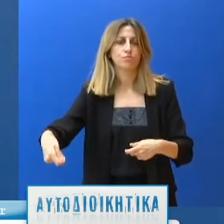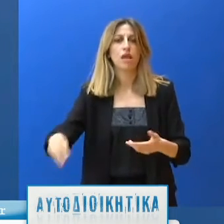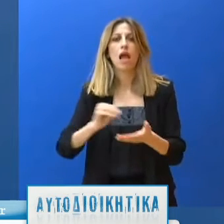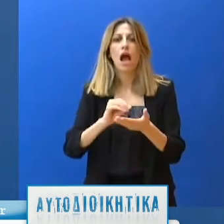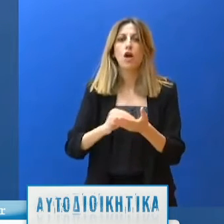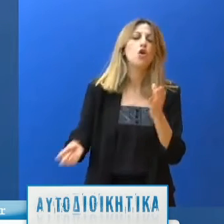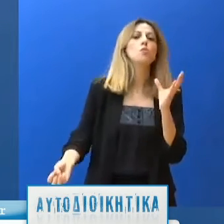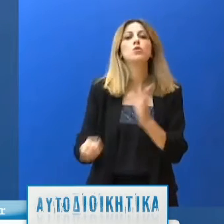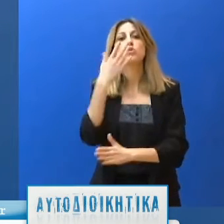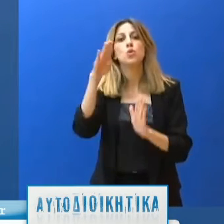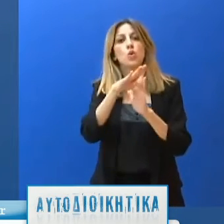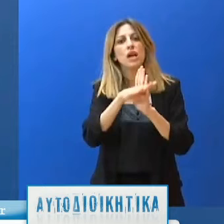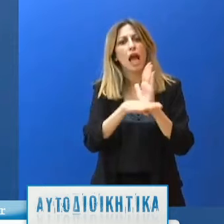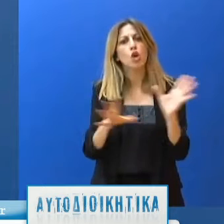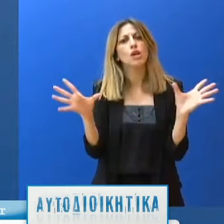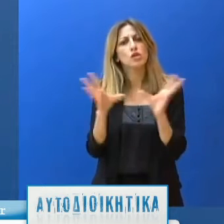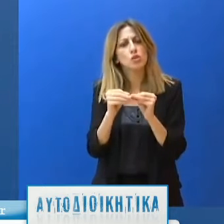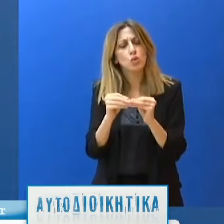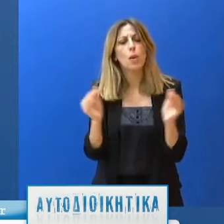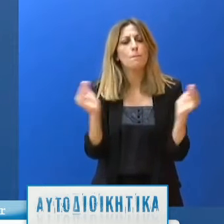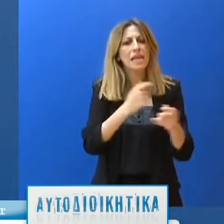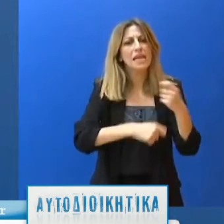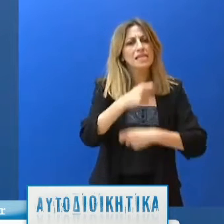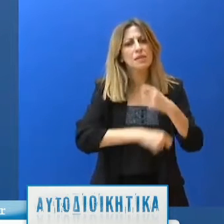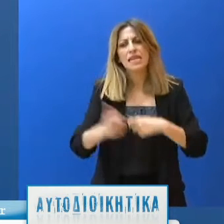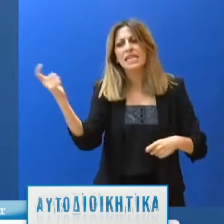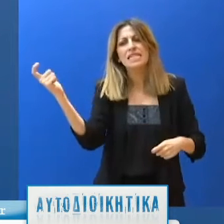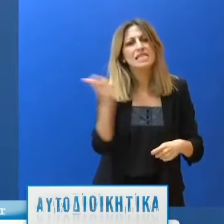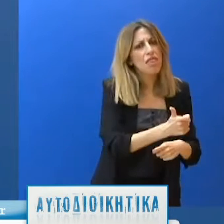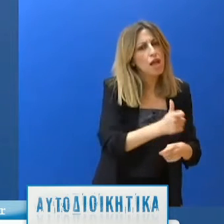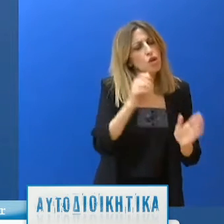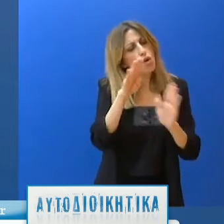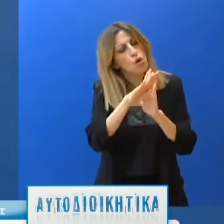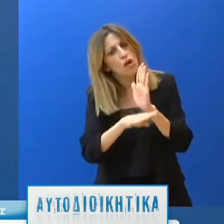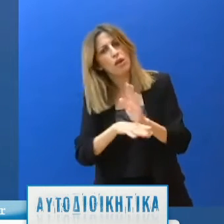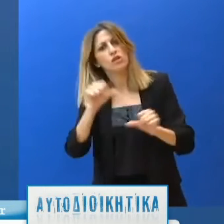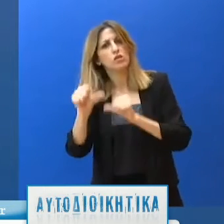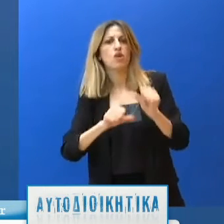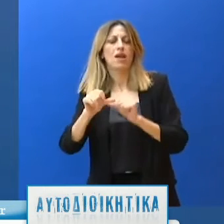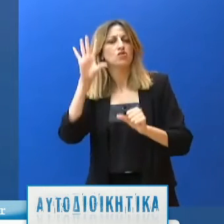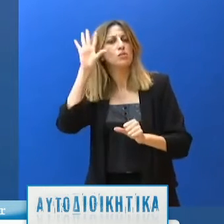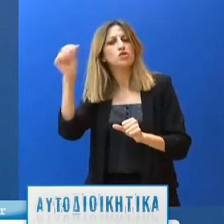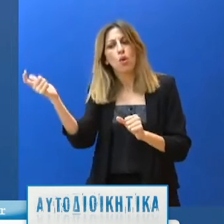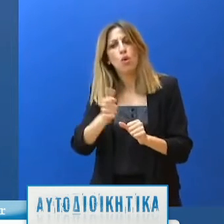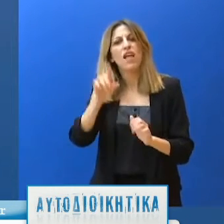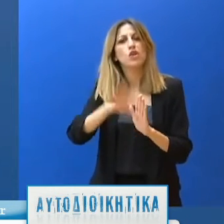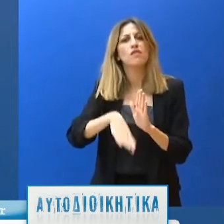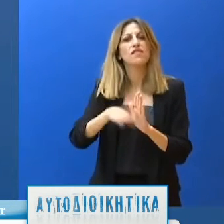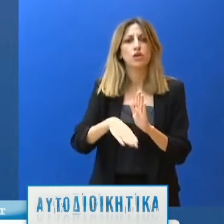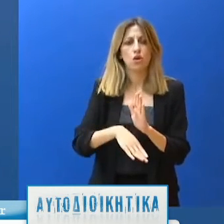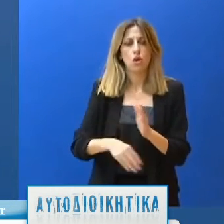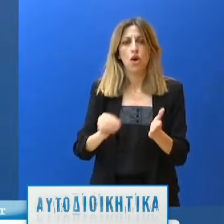πλαισίου για πιστώσεις σε μικρές επιχειρήσεις. Για την περίοδο 1 Ιουνίου έως 31 Οκτωβρίου